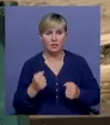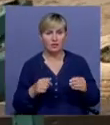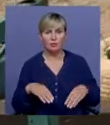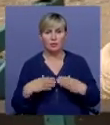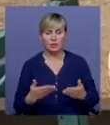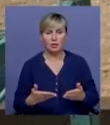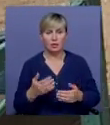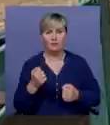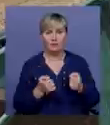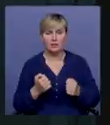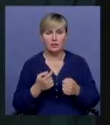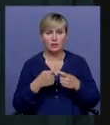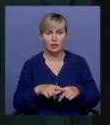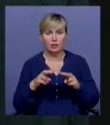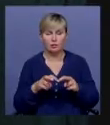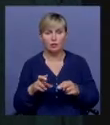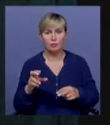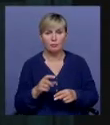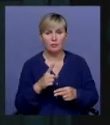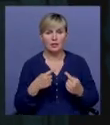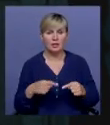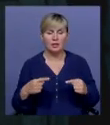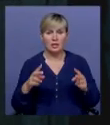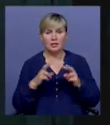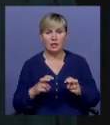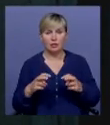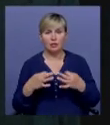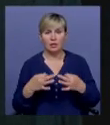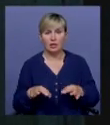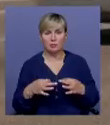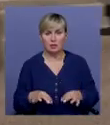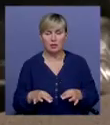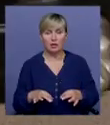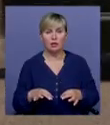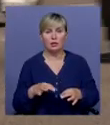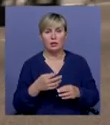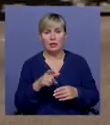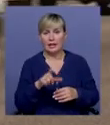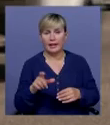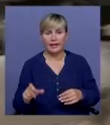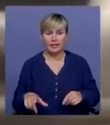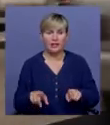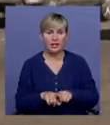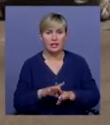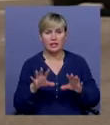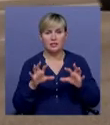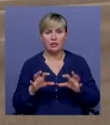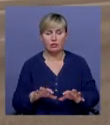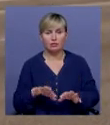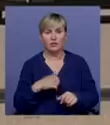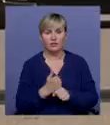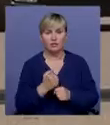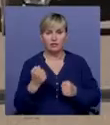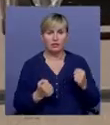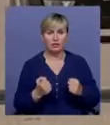предлагают пройти технический осмотр без как таковое диагностики транспортного средства потенциальные клиенты таких нелегальных точек в основном